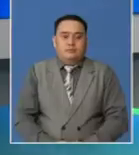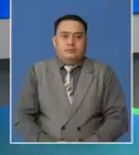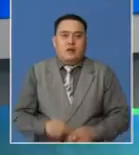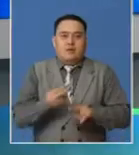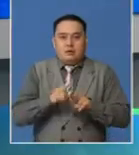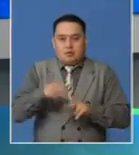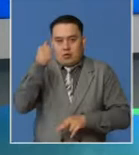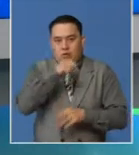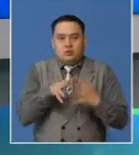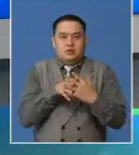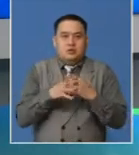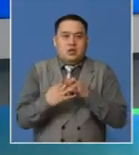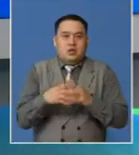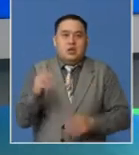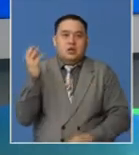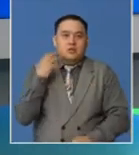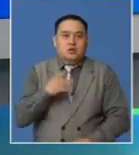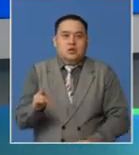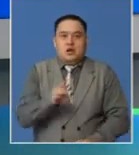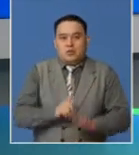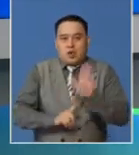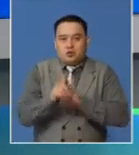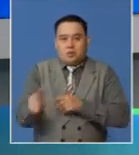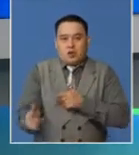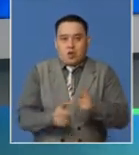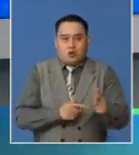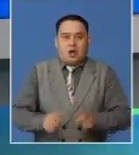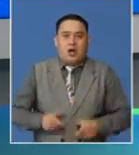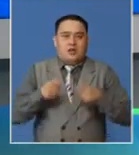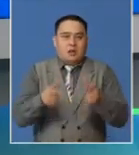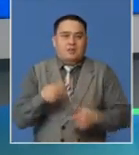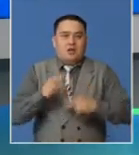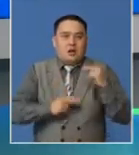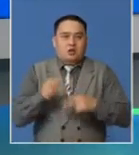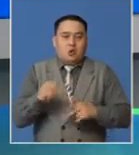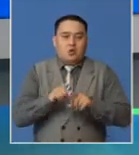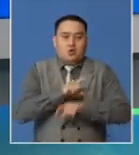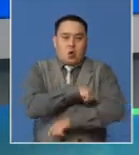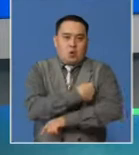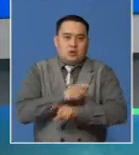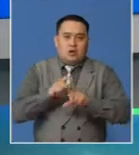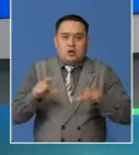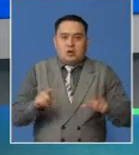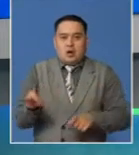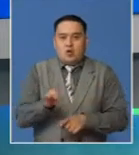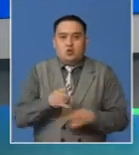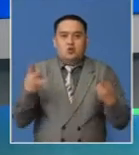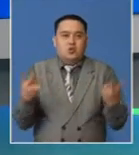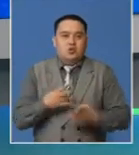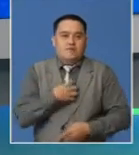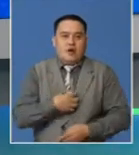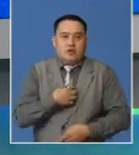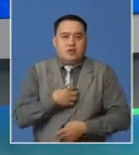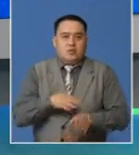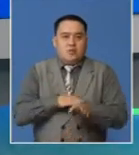В этом году в поселке Сарызек Кербулакского района начнется подготовительный этап строительства новой поликлиники. Она району крайне необходима, так как